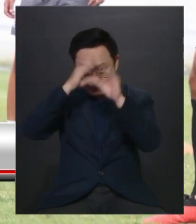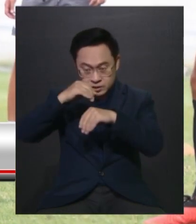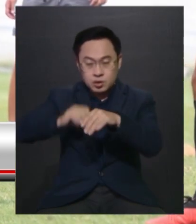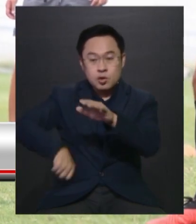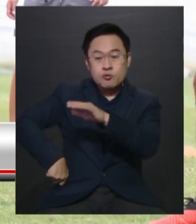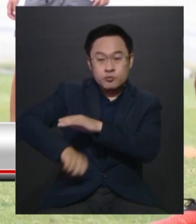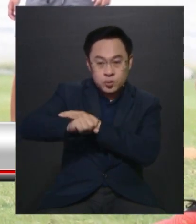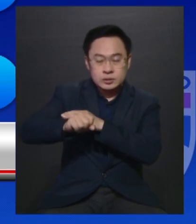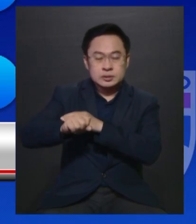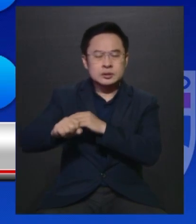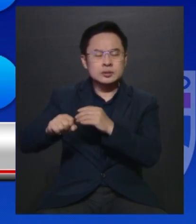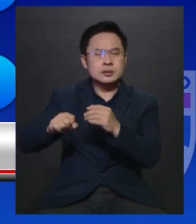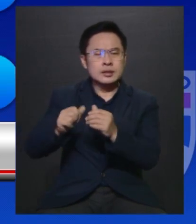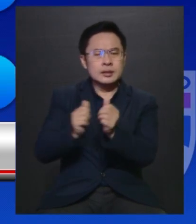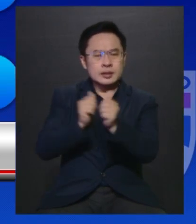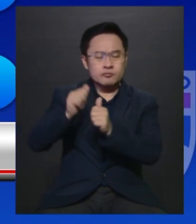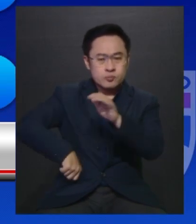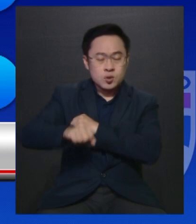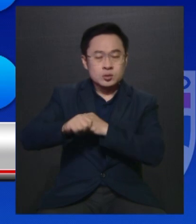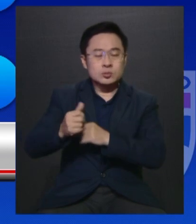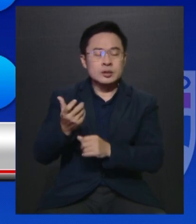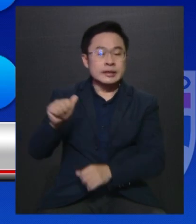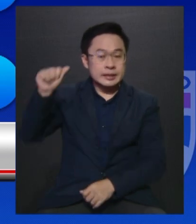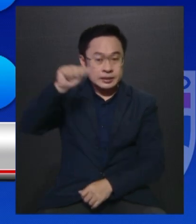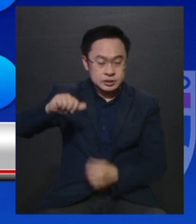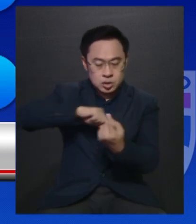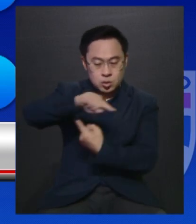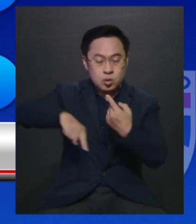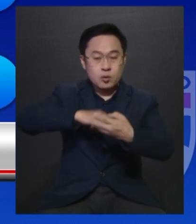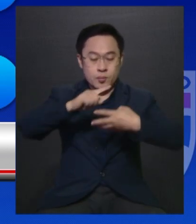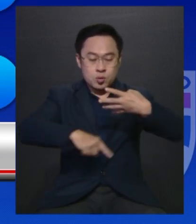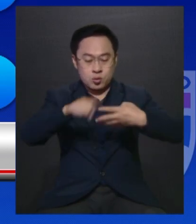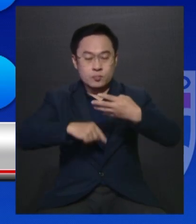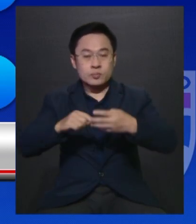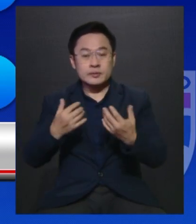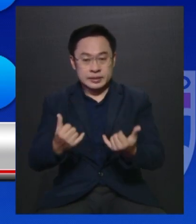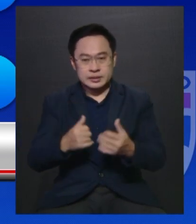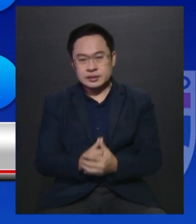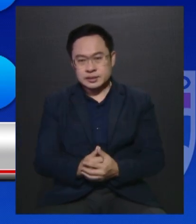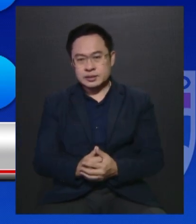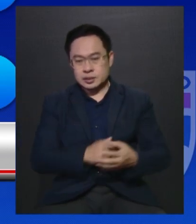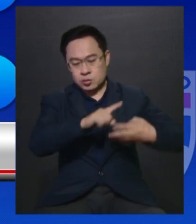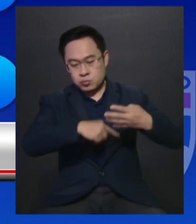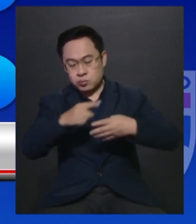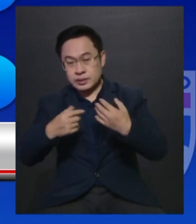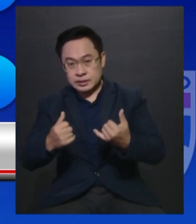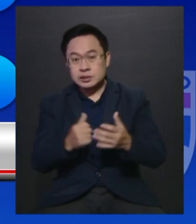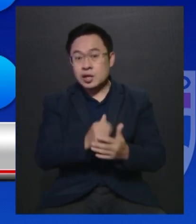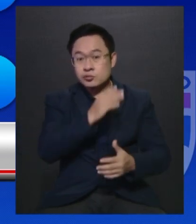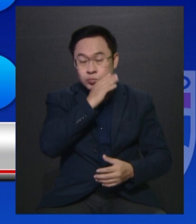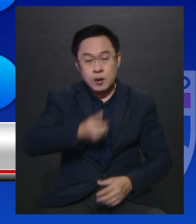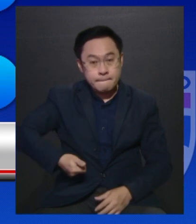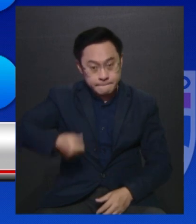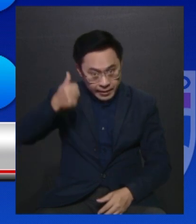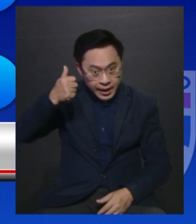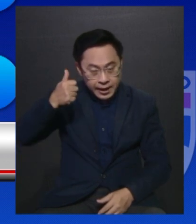ชียรอบคัดเลือกนะครับก็เจอกับบังกลาเทศที่สนามชลบุรีสเตเดียมนัดนี้ถ้าเก็บ3แต้มได้ก็น่าจะมีโอกาสเข้ารอบเพราะว่าการแข่